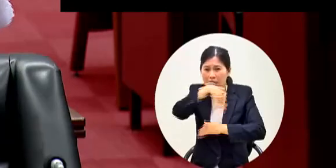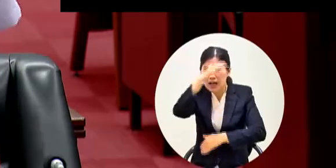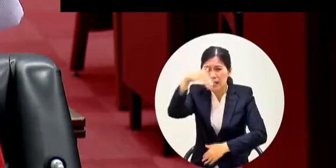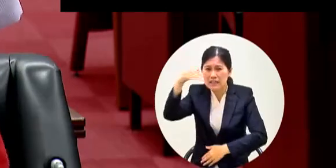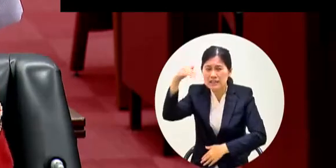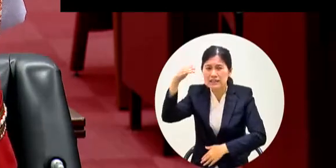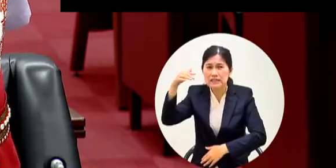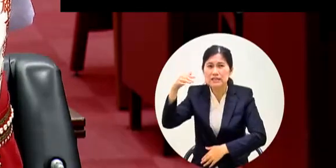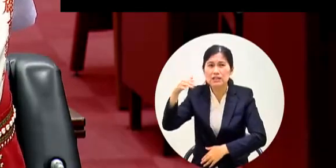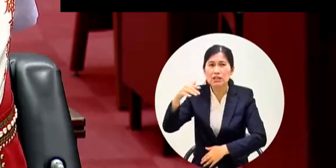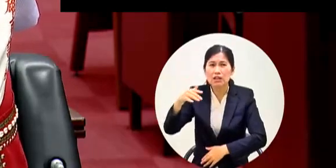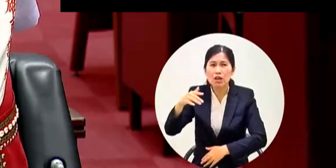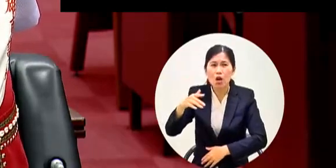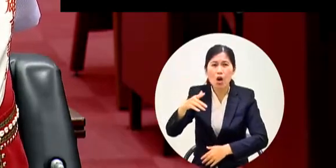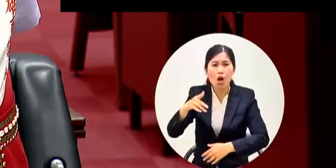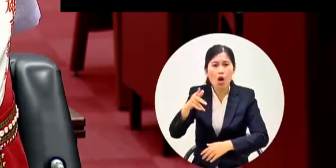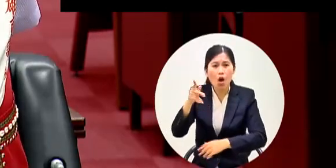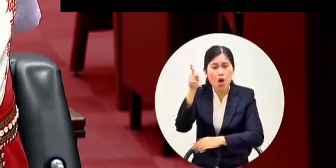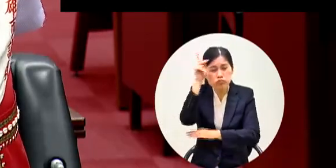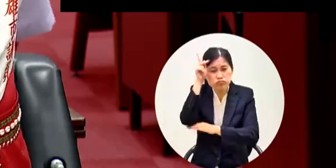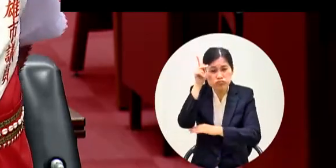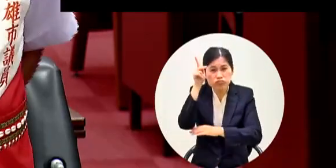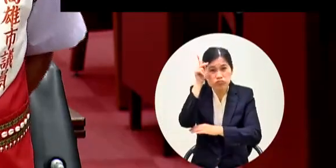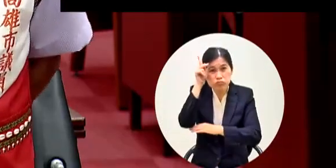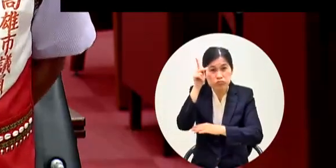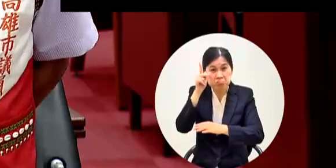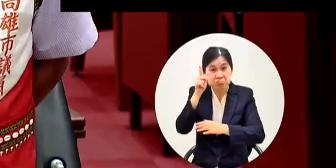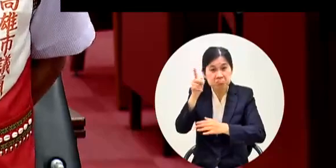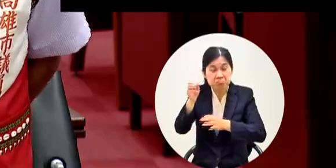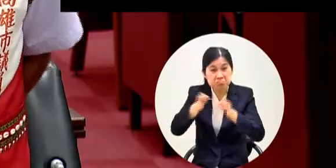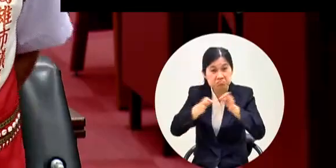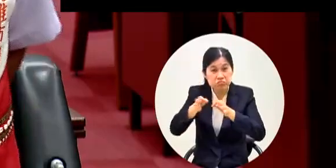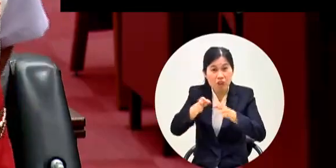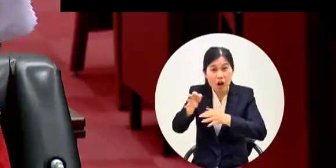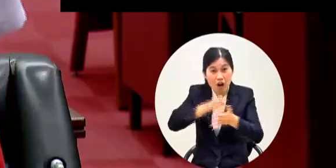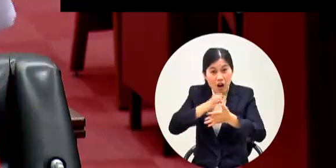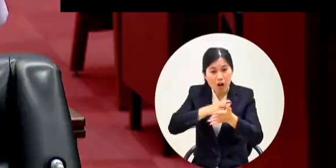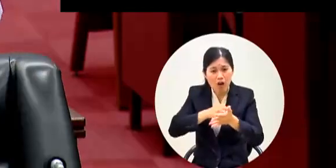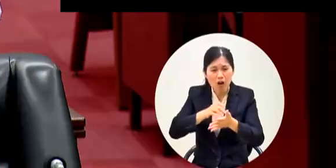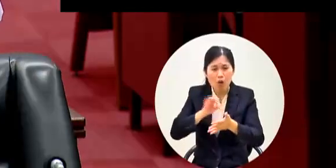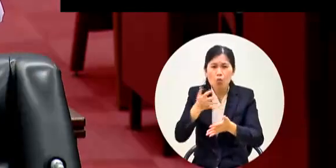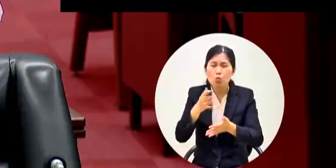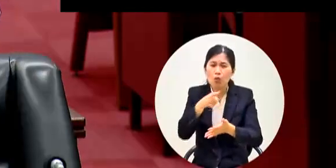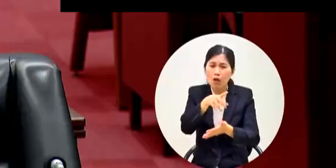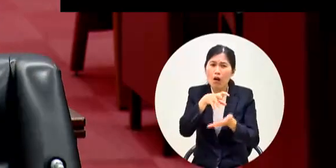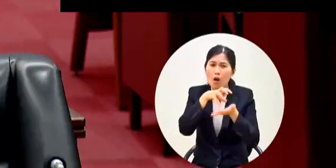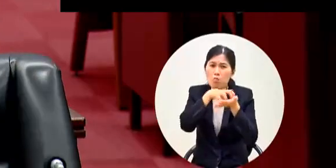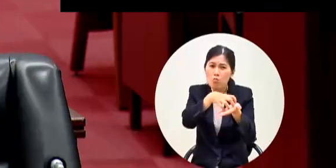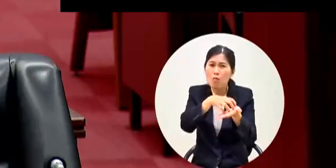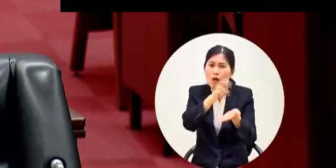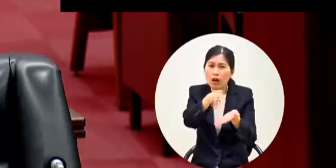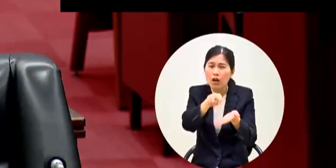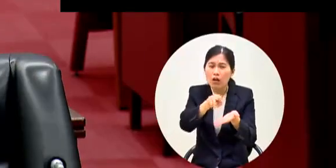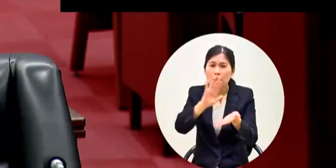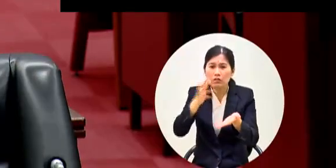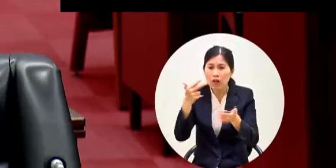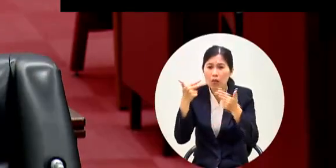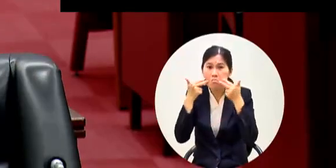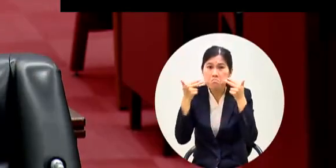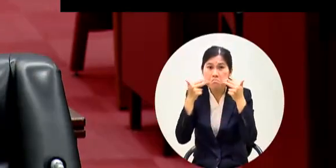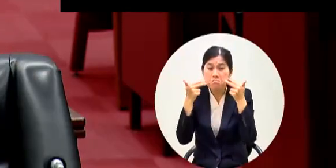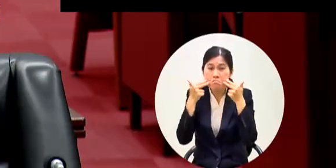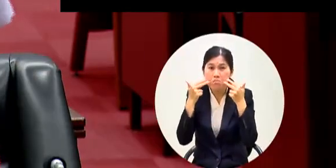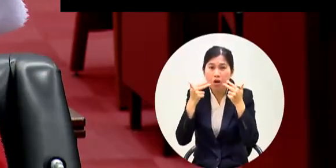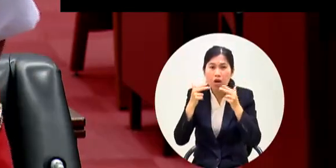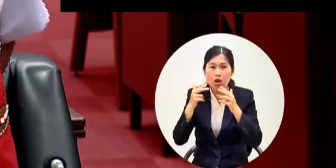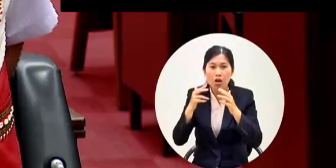你有没有清扫过在整个在靠近原乡的这些都是汉人，